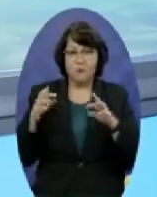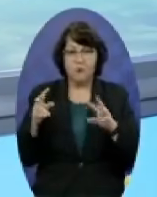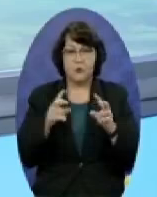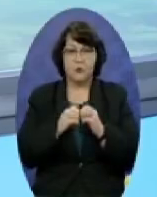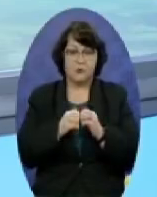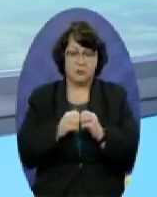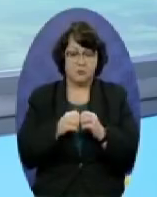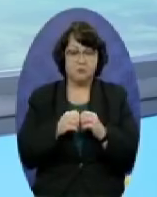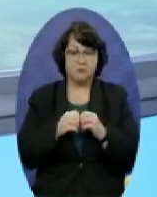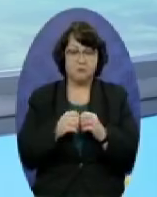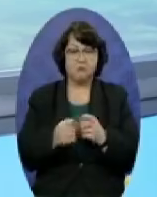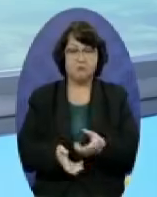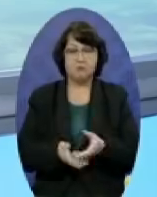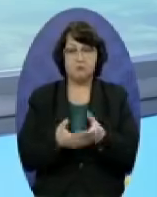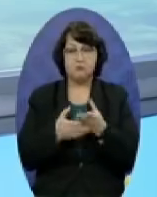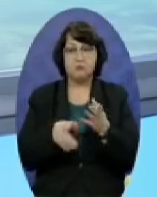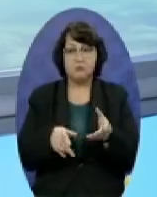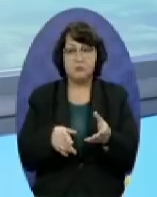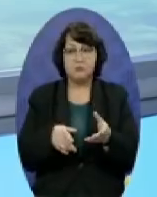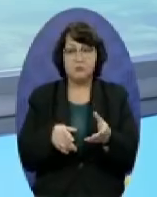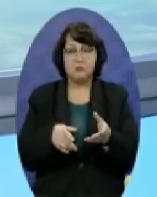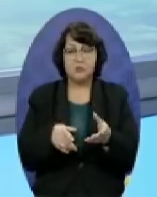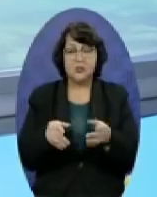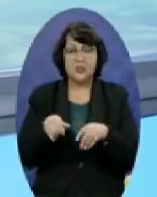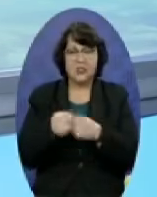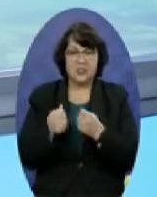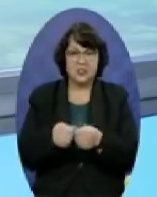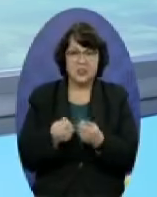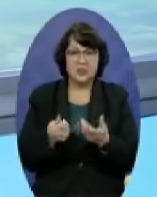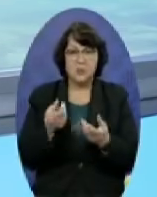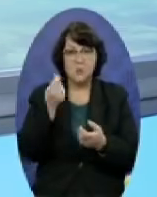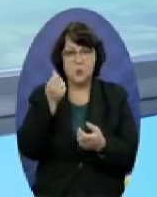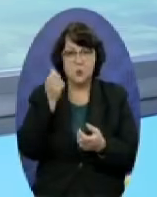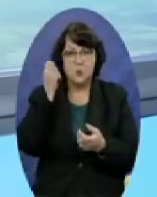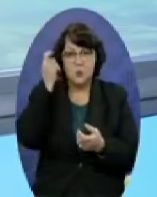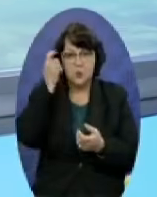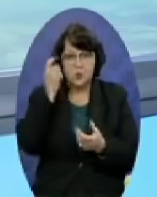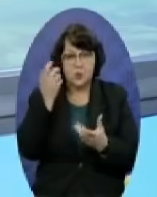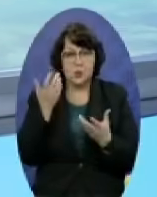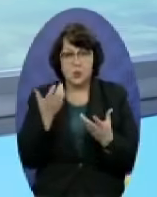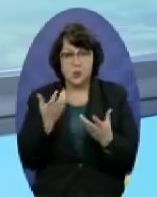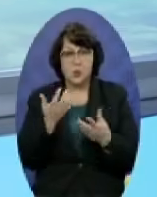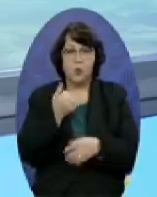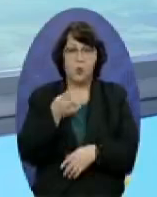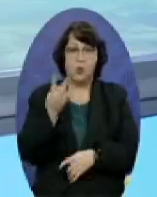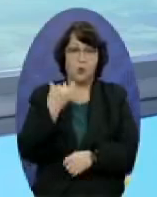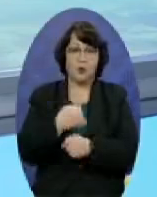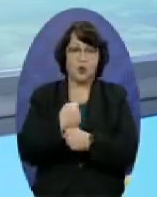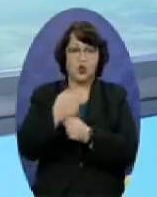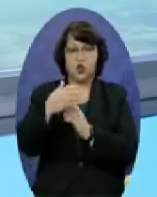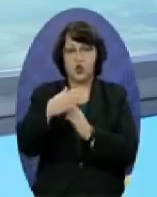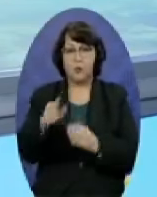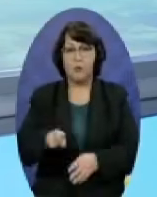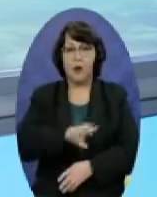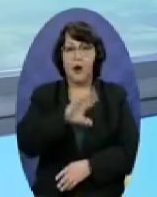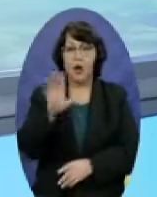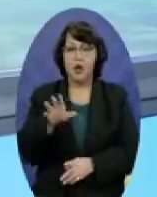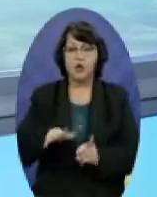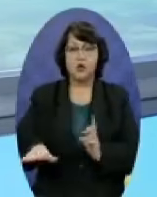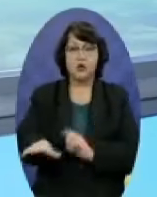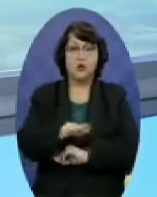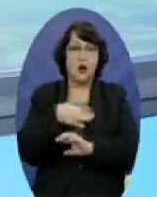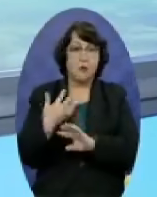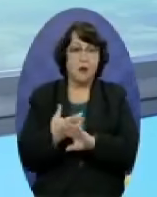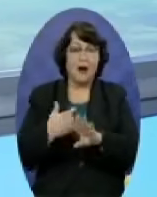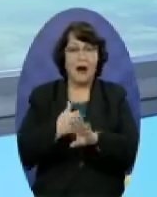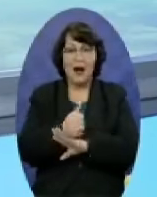хэлэлцгийг дэмжсэн юм. Ингэснээр орчин сүй итгэж зөвхөн мөнгө л удаг уулуурхайн компаниудын үйл ажиллагааг зогсоож байгаль орчныг хамгаалж аялал